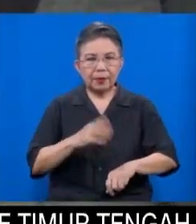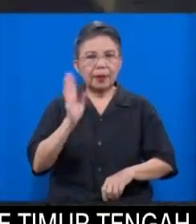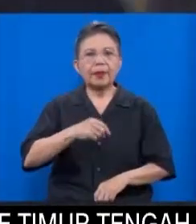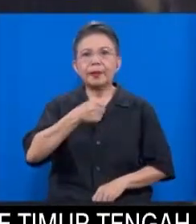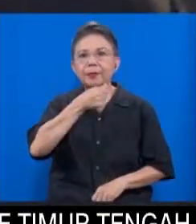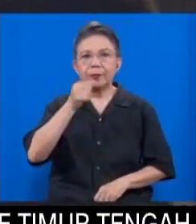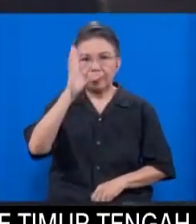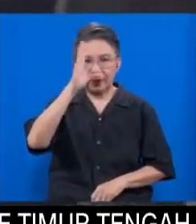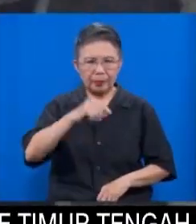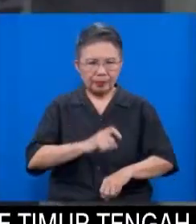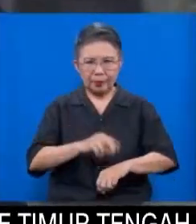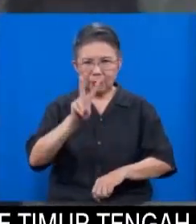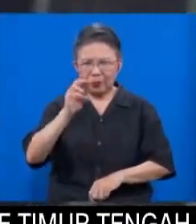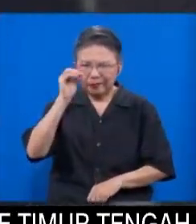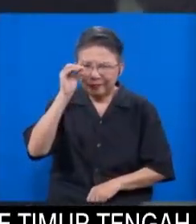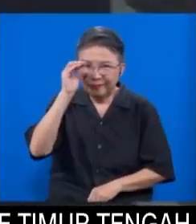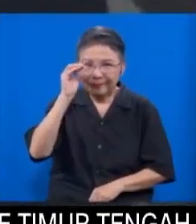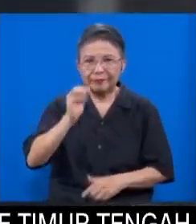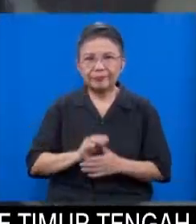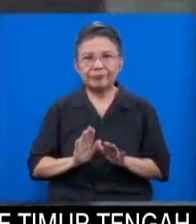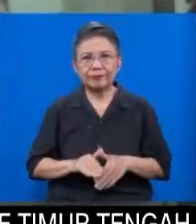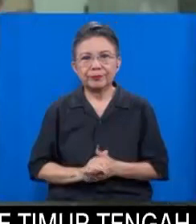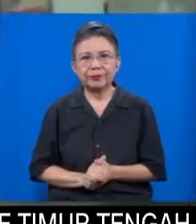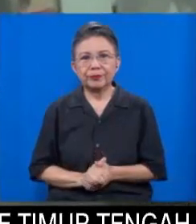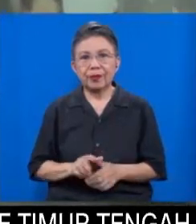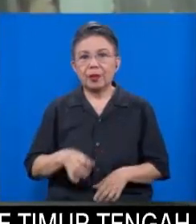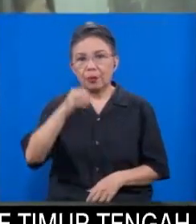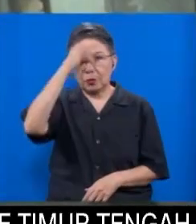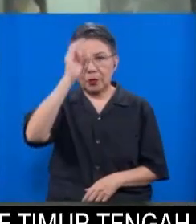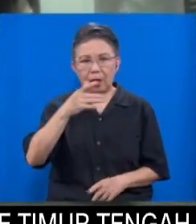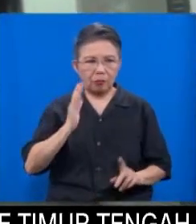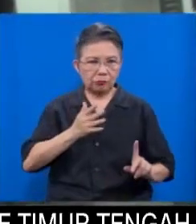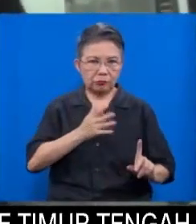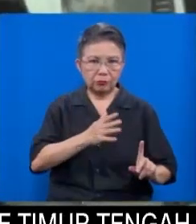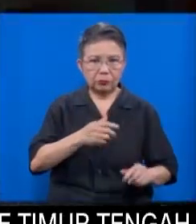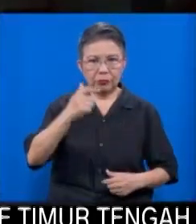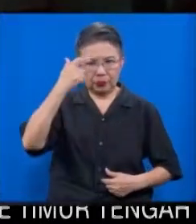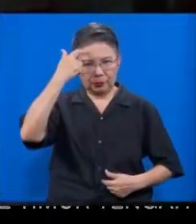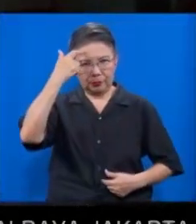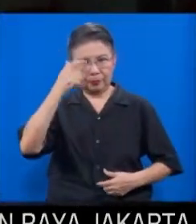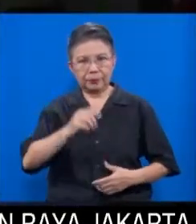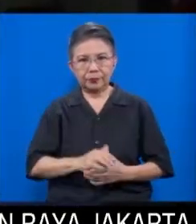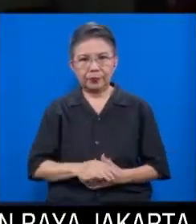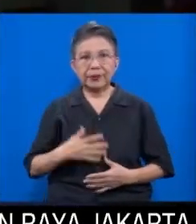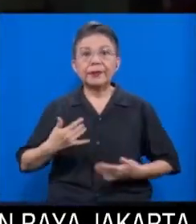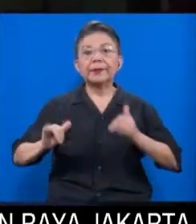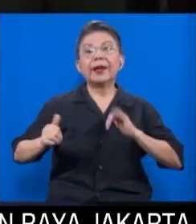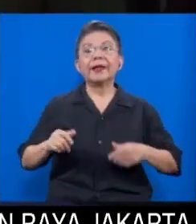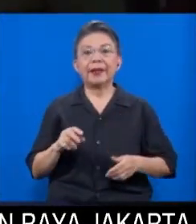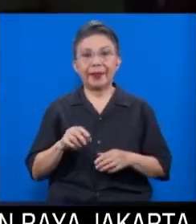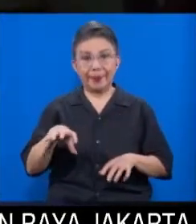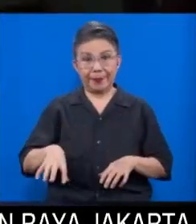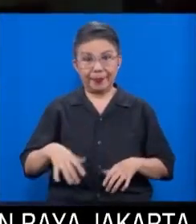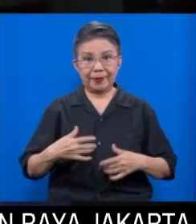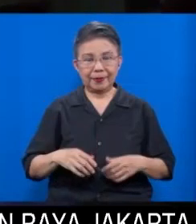malam sekitar pukul 2 dini hari. Sementara itu, hingga kini polisi masih memburu pelaku. Habis main di kosan ini,